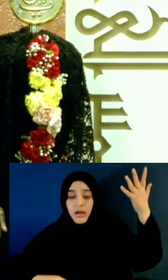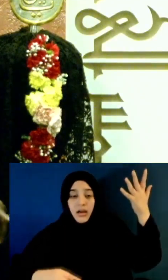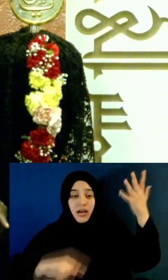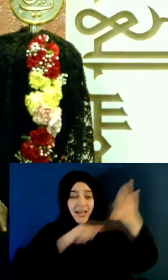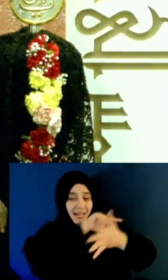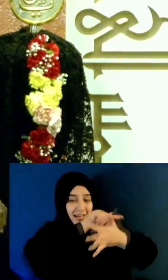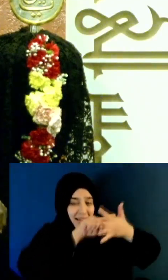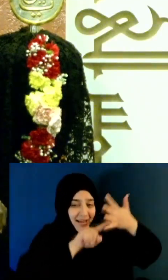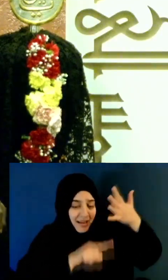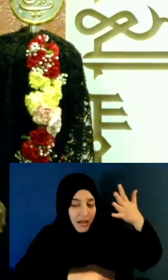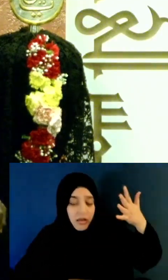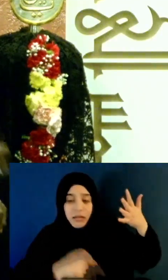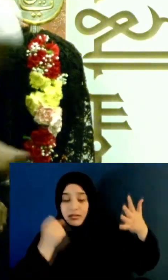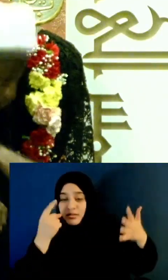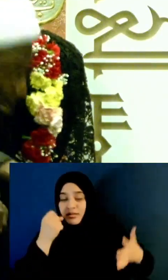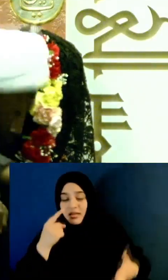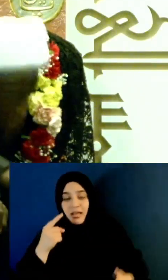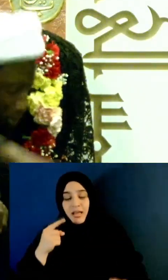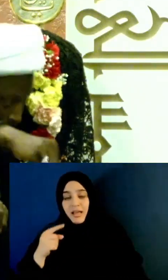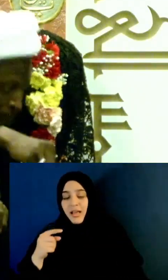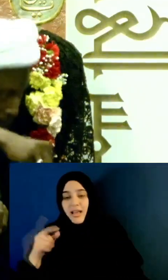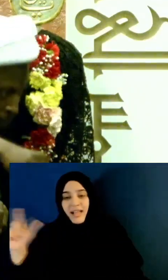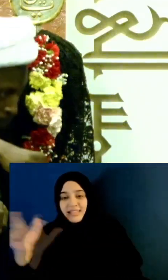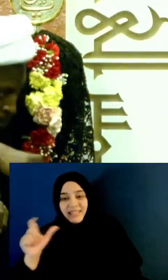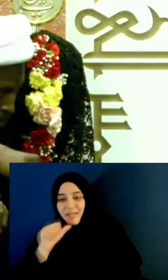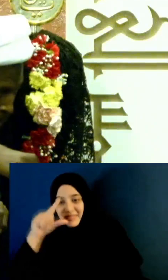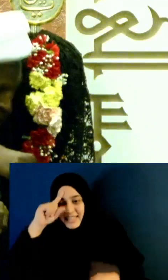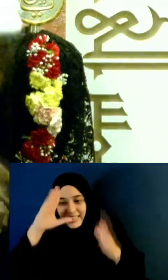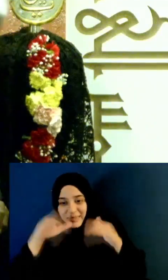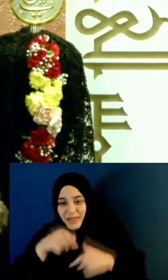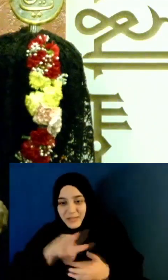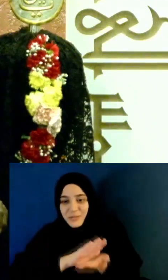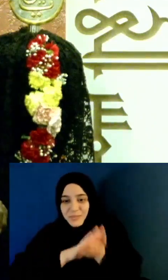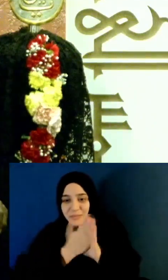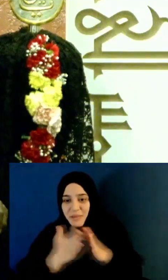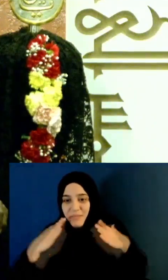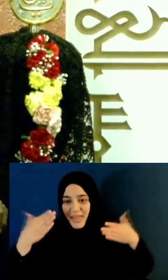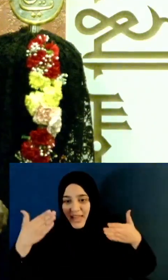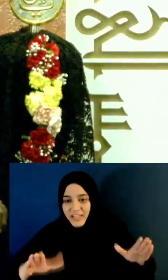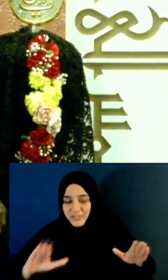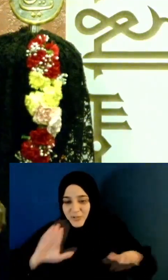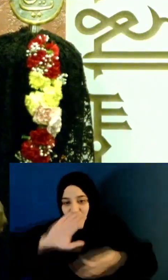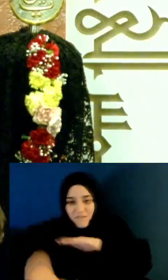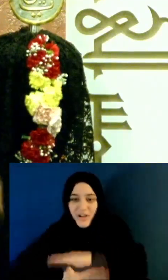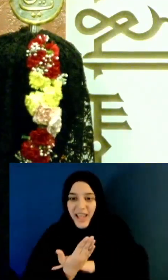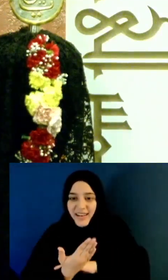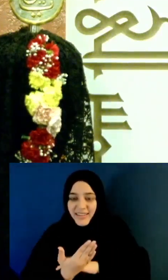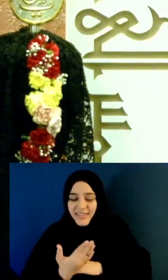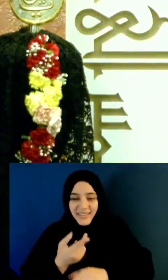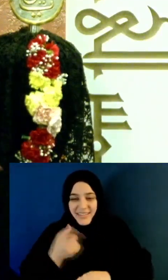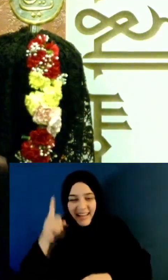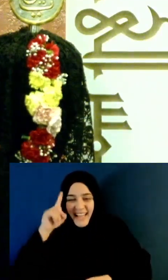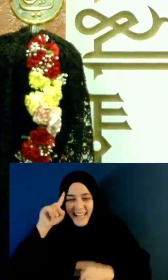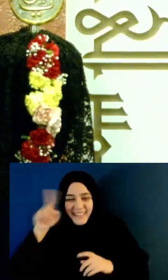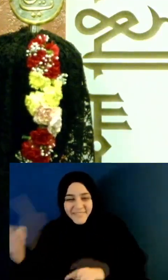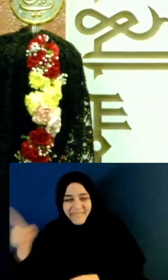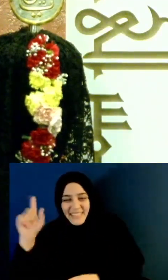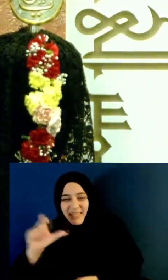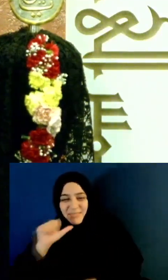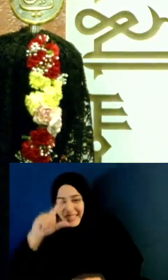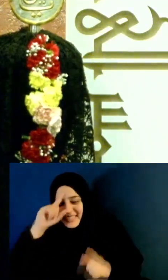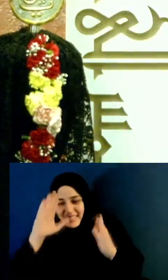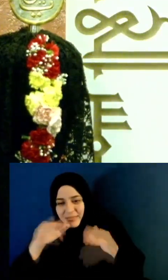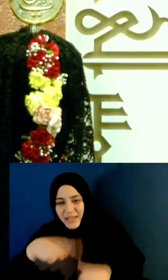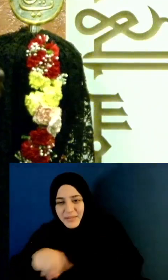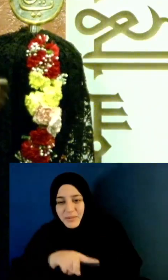expect you to become an angel overnight. But Islam says, فَاسْأَلُوا أَهْلَ الذِّكْرِ إِن كُنْتُمْ